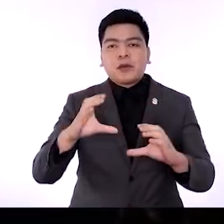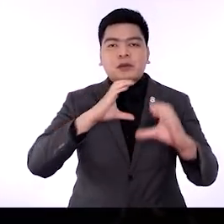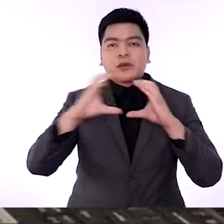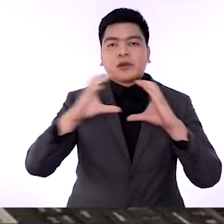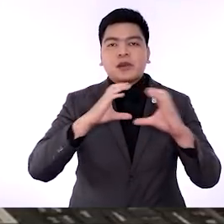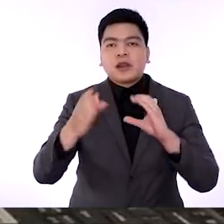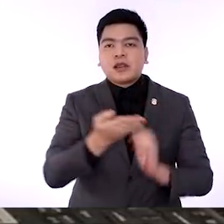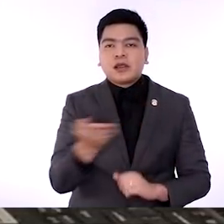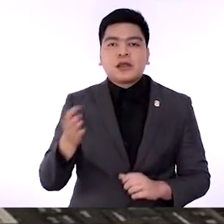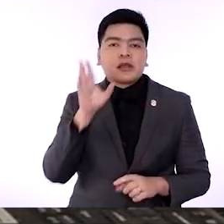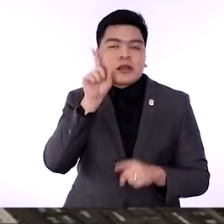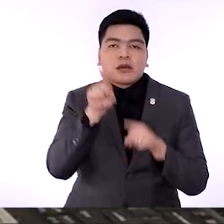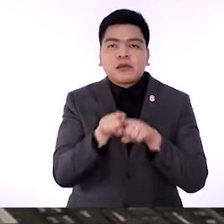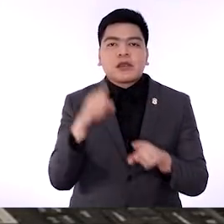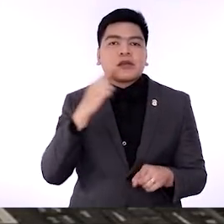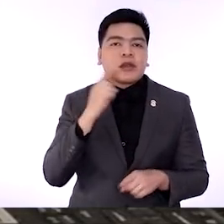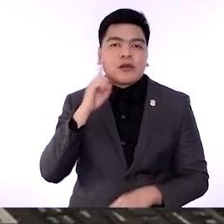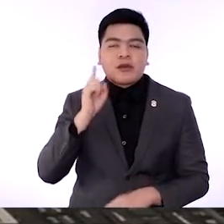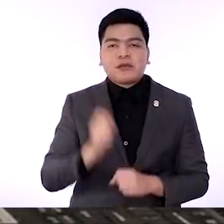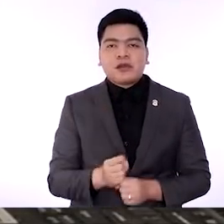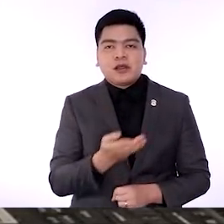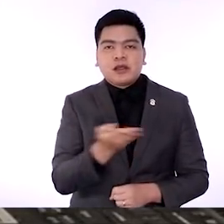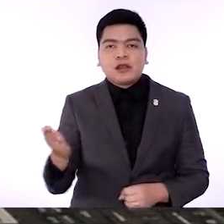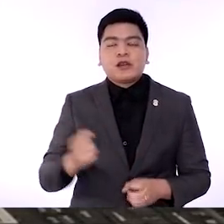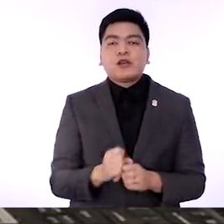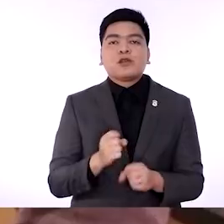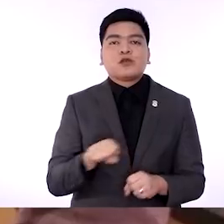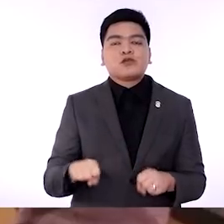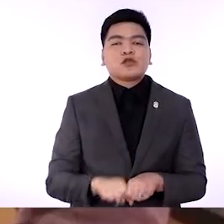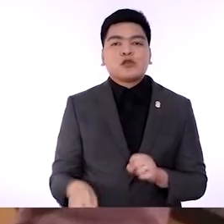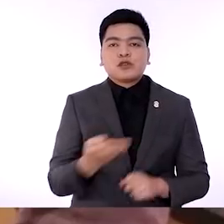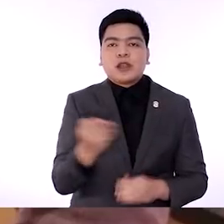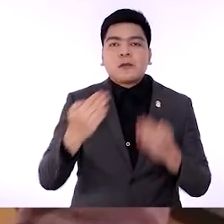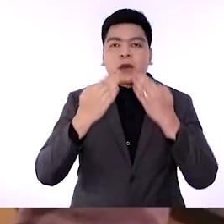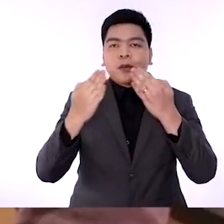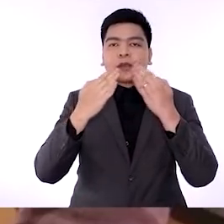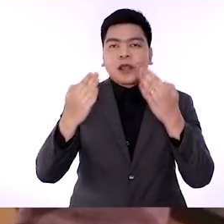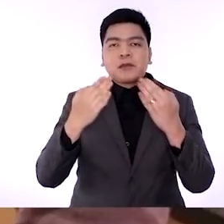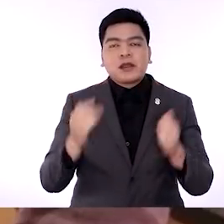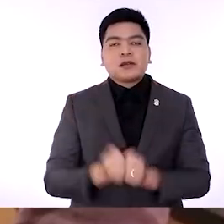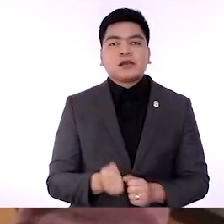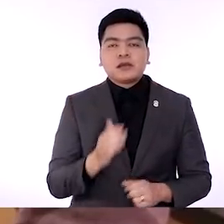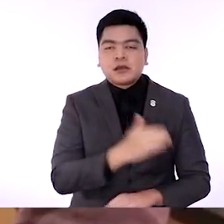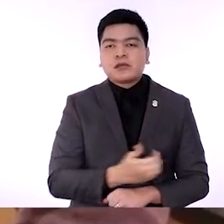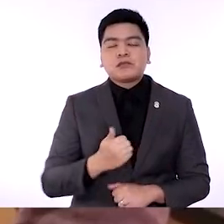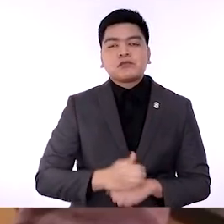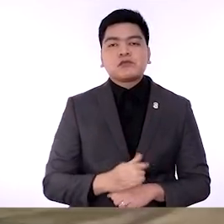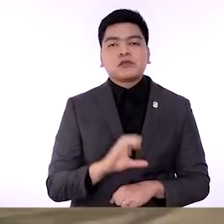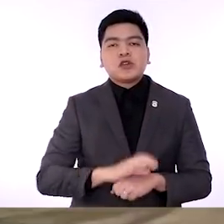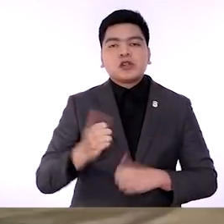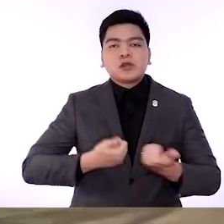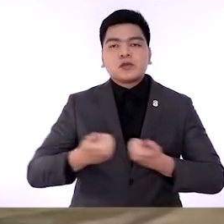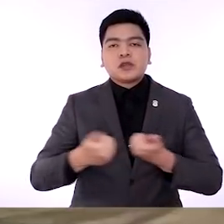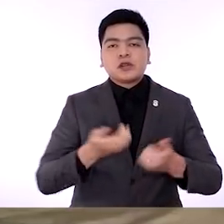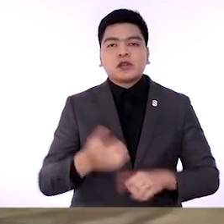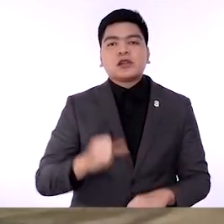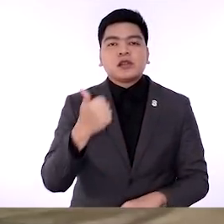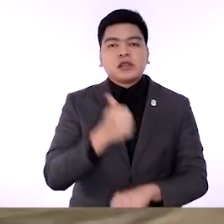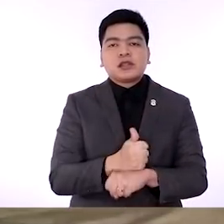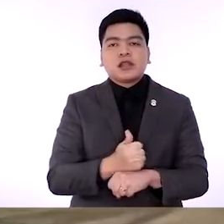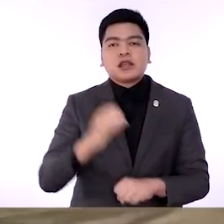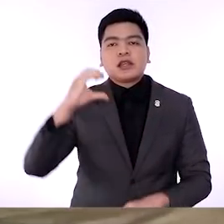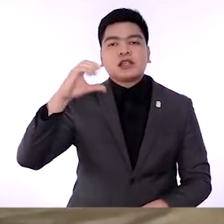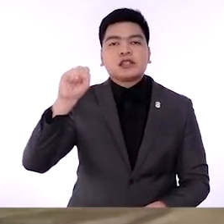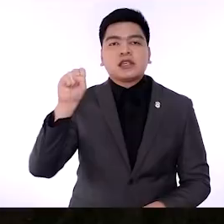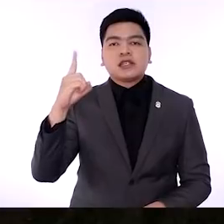ang pakikipagkomunikasyon nila sa mga kapatid na deaf. Kung kaya't, laging pasasalamat ng mga kapatid sa pamamahala dahil itinatag nila